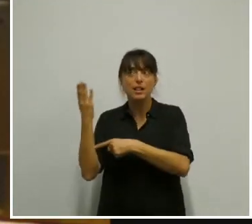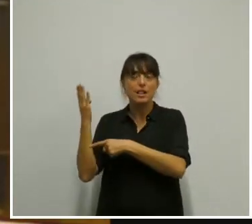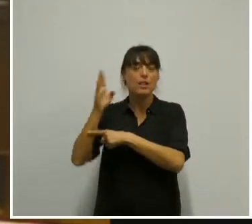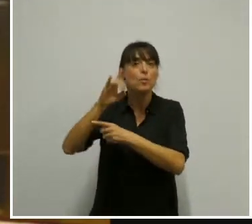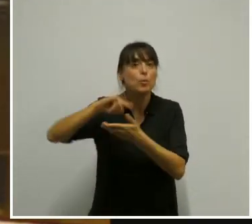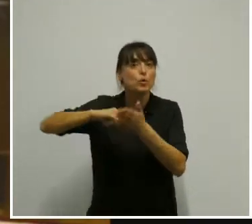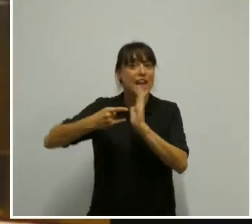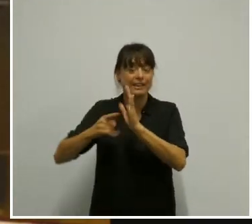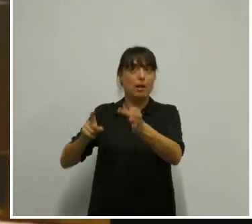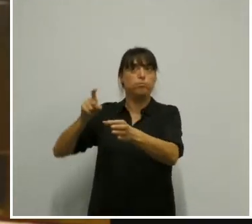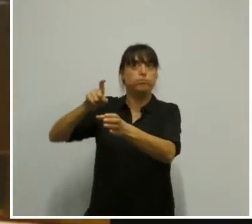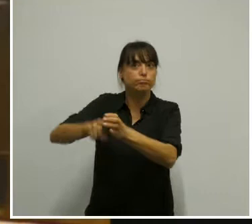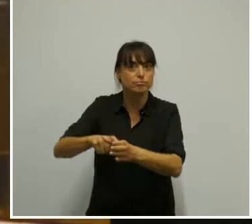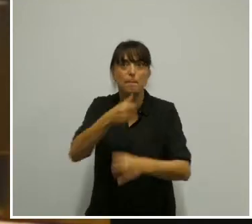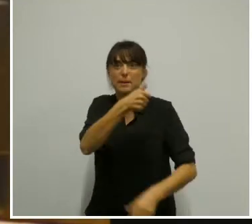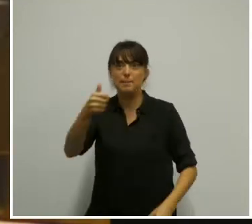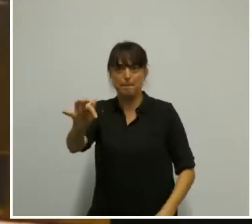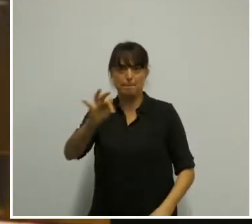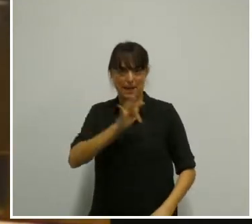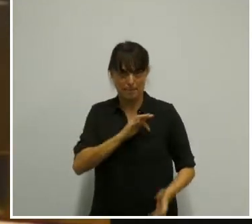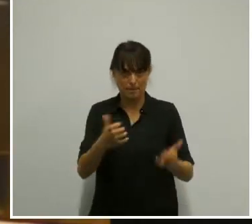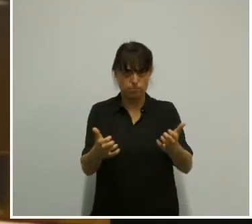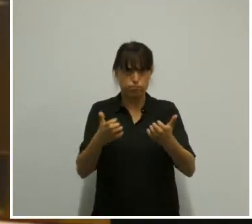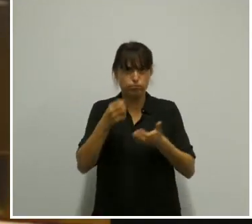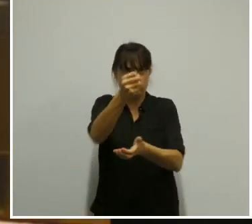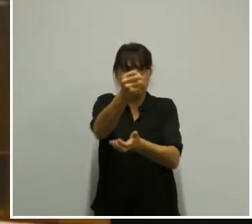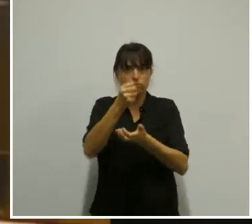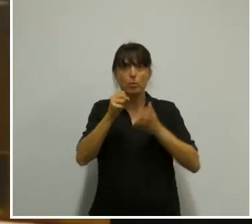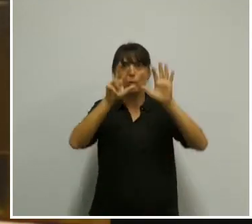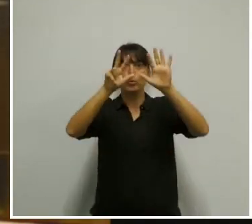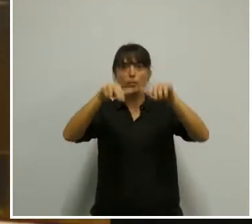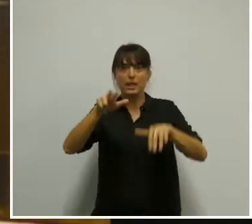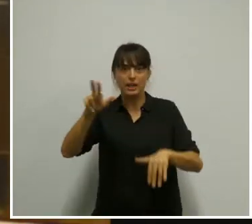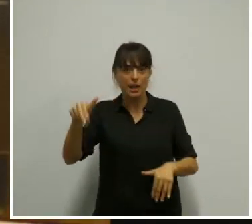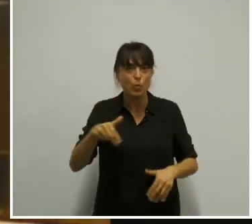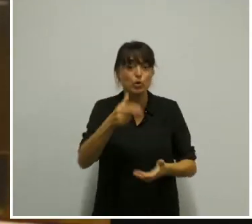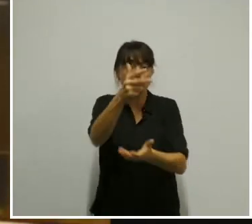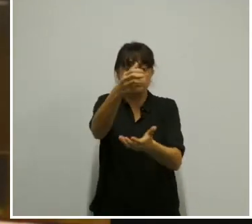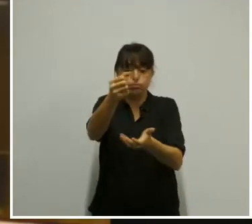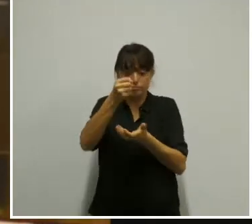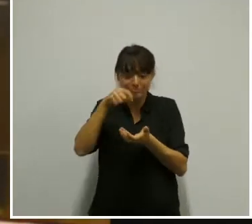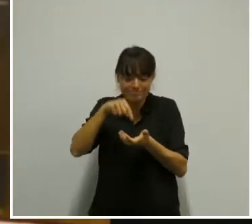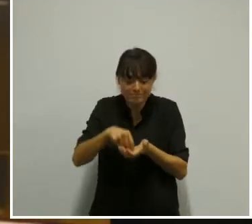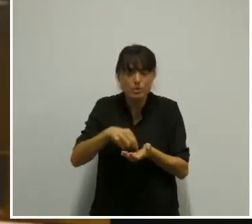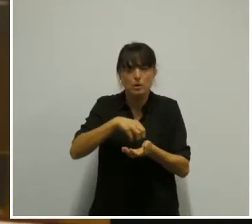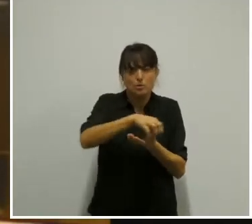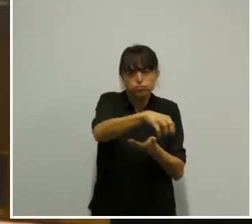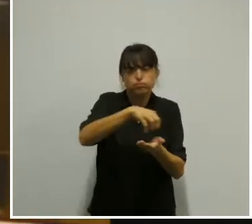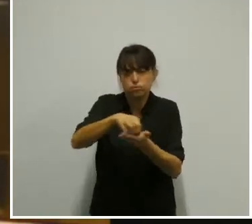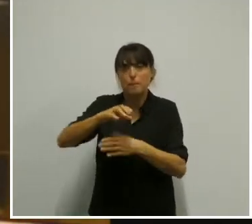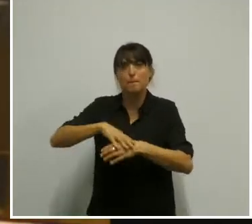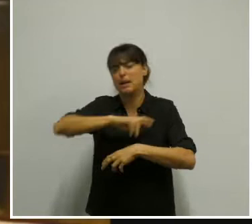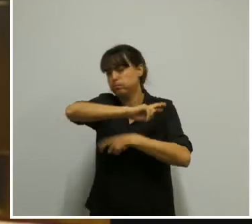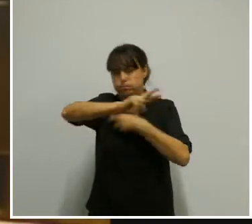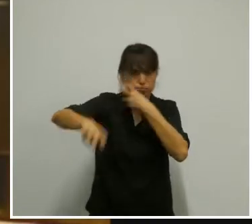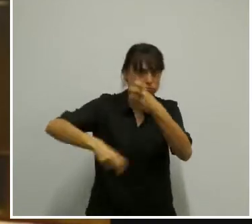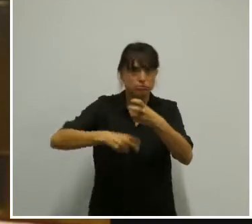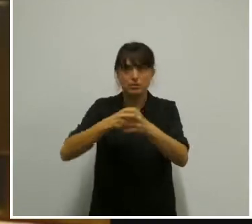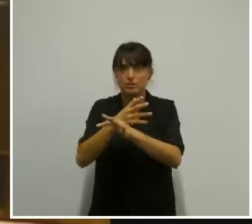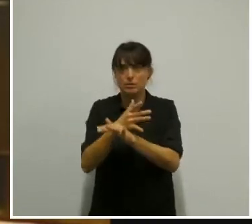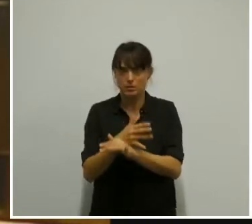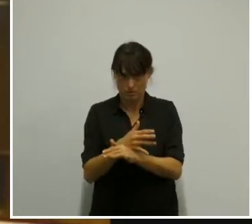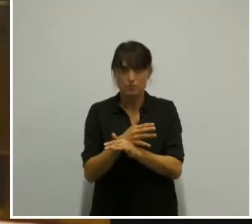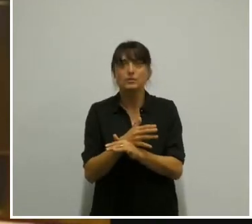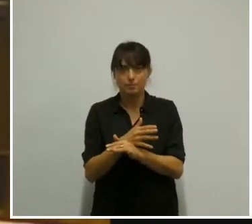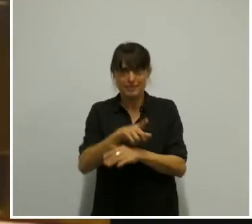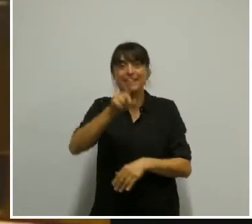premi. Vam guanyar el primer premi, uns 8.000 euros, i ens va donar l'oportunitat de treballar molt més intensament els sectors de la